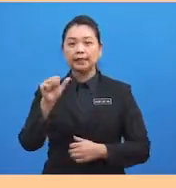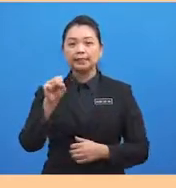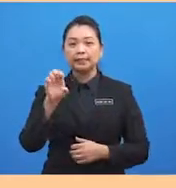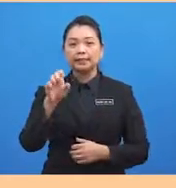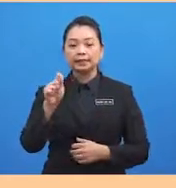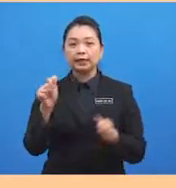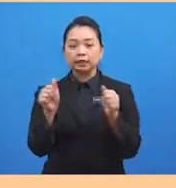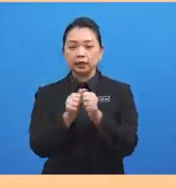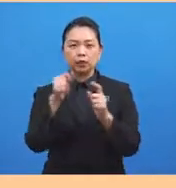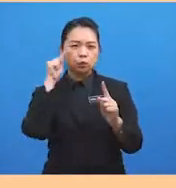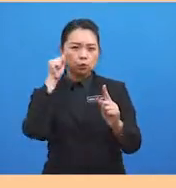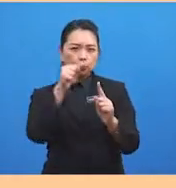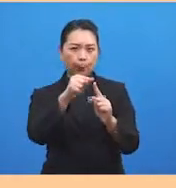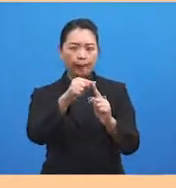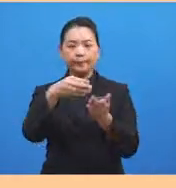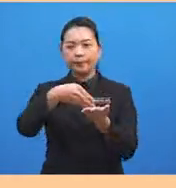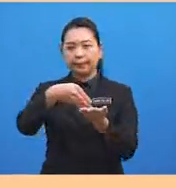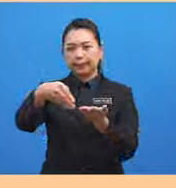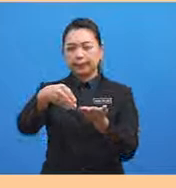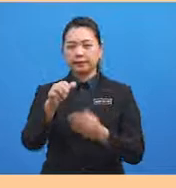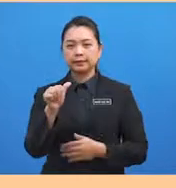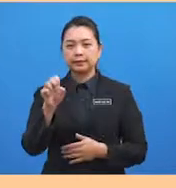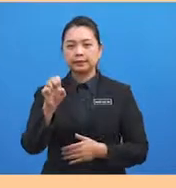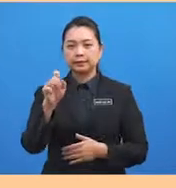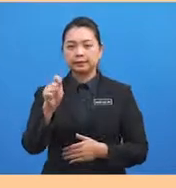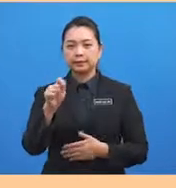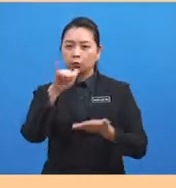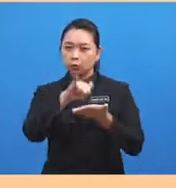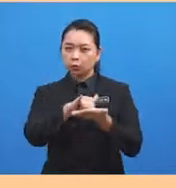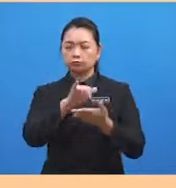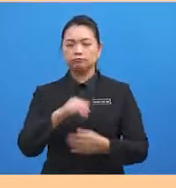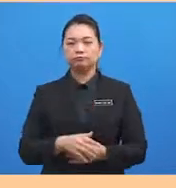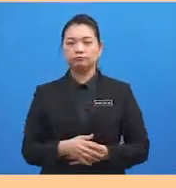aset dengan tujuan membeli aset tersebut.